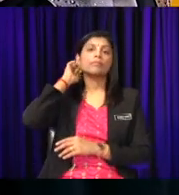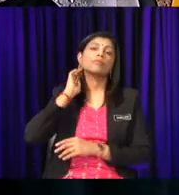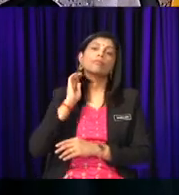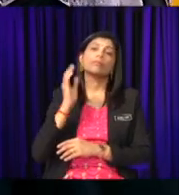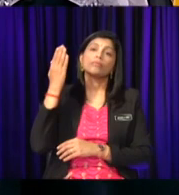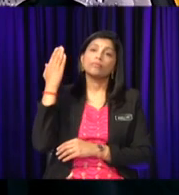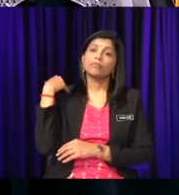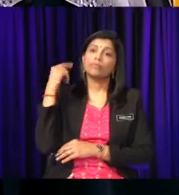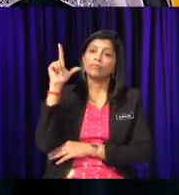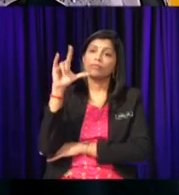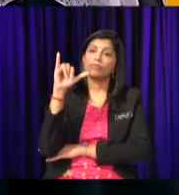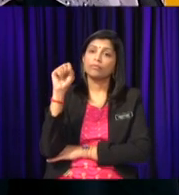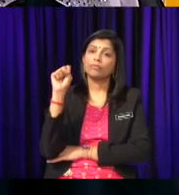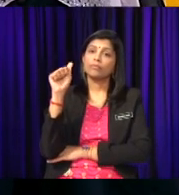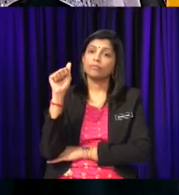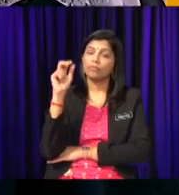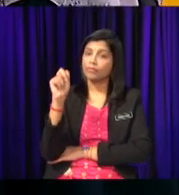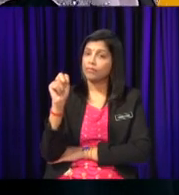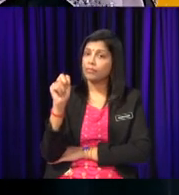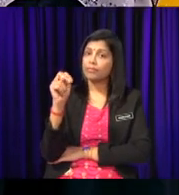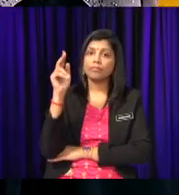ada baju petikan